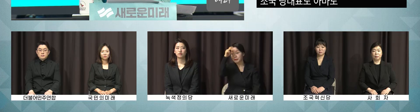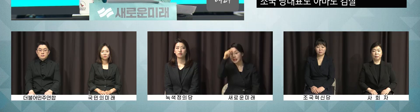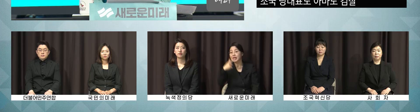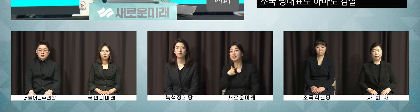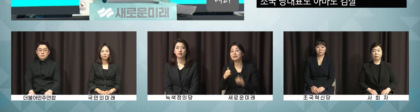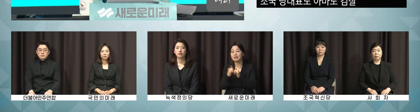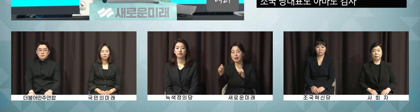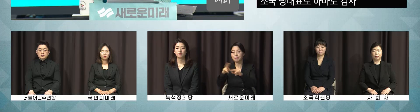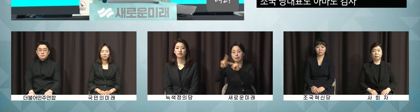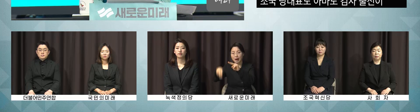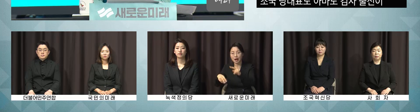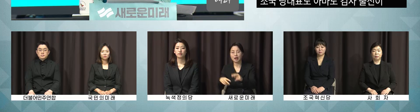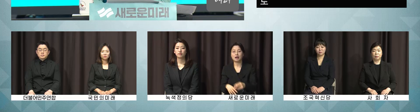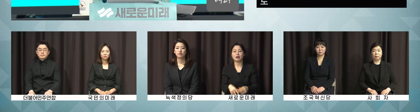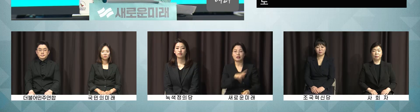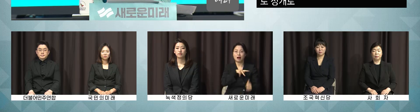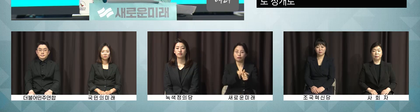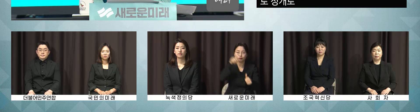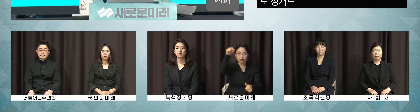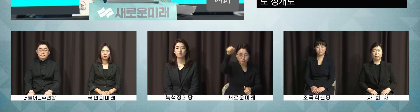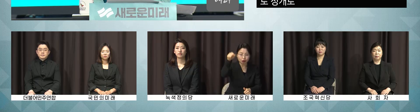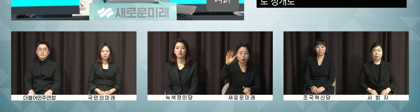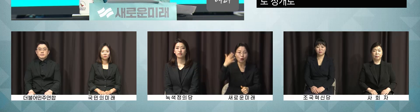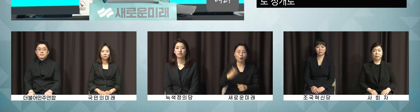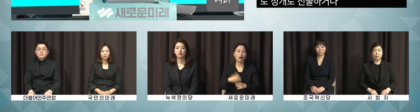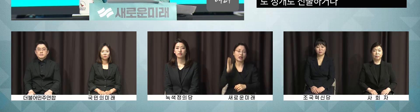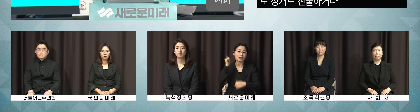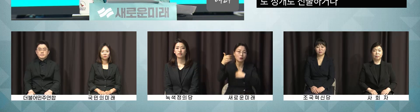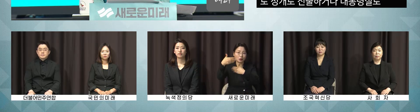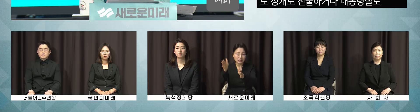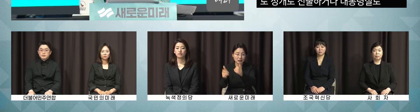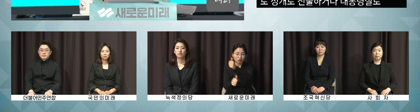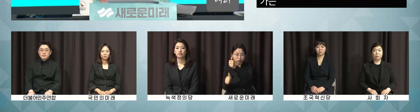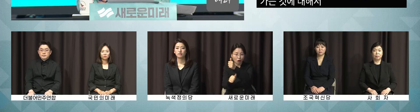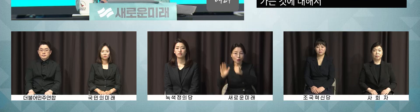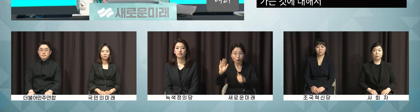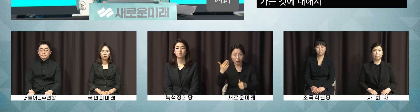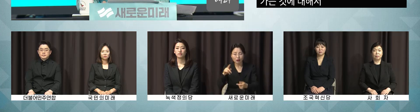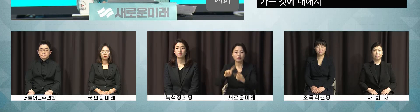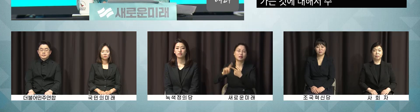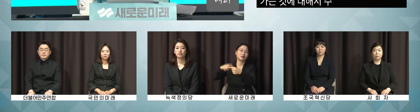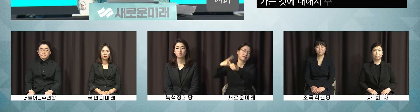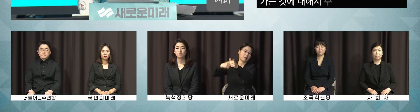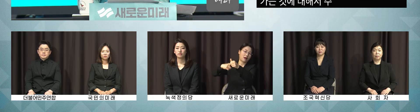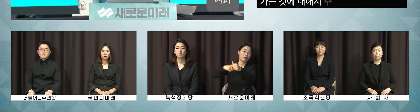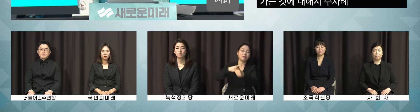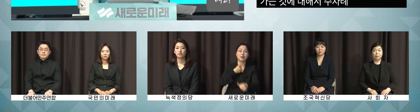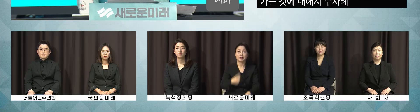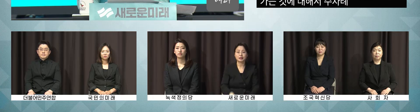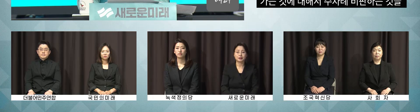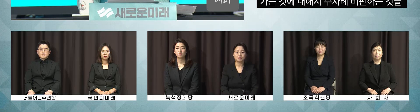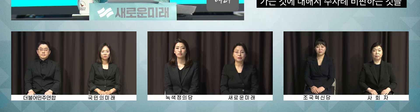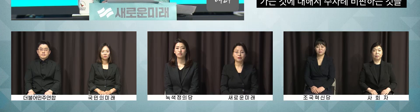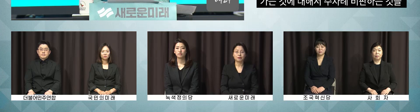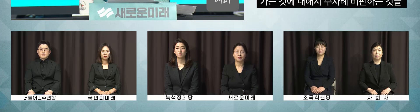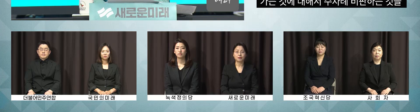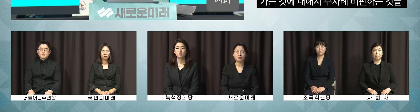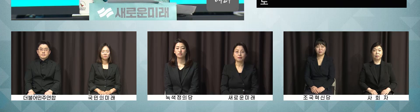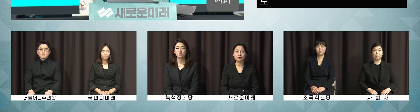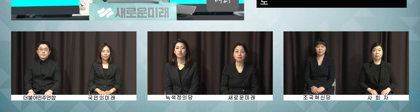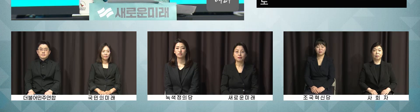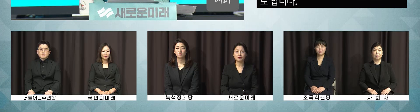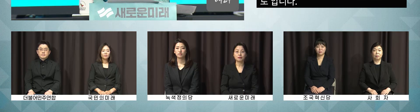곧바로 정계로 진출하거나 대통령실로 들어가는 것에 대해 수차례 비판하는 말씀을 하신 걸로 압니다. 자, 이러한